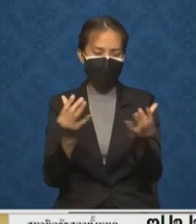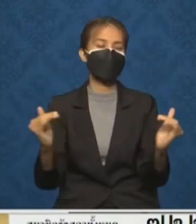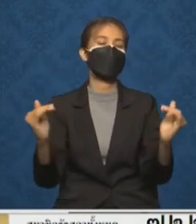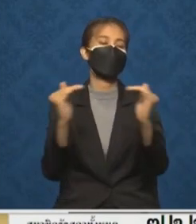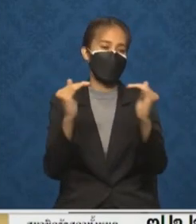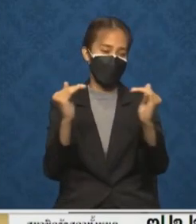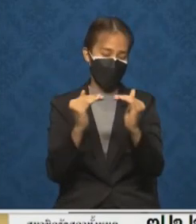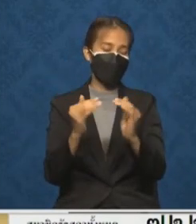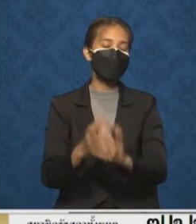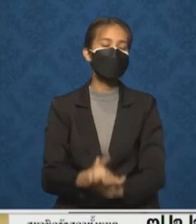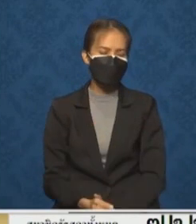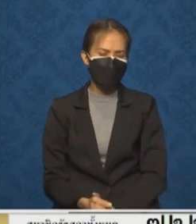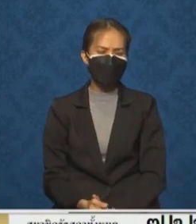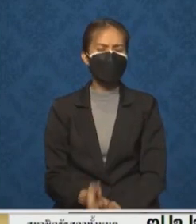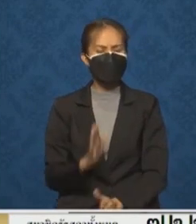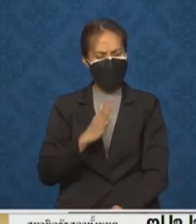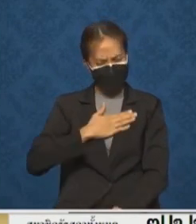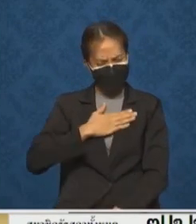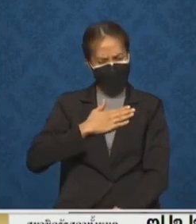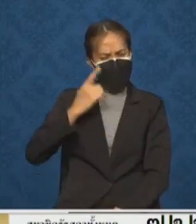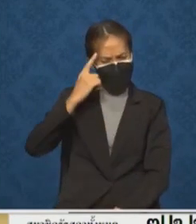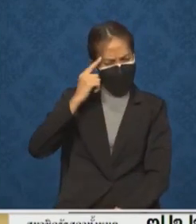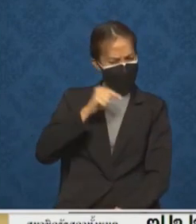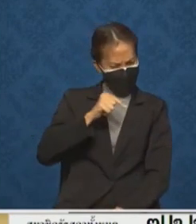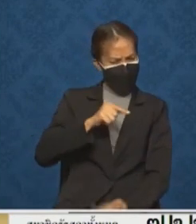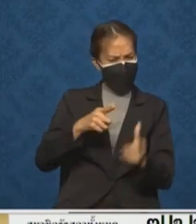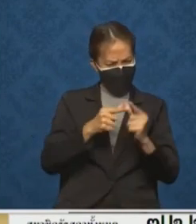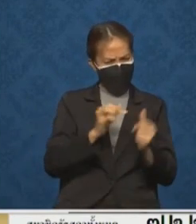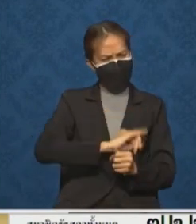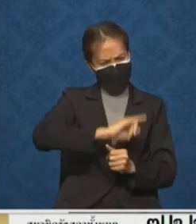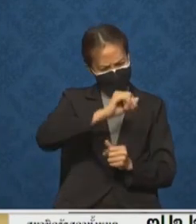ว่านั่นน่าจะเป็นเรื่องที่ถูกต้องที่สุด